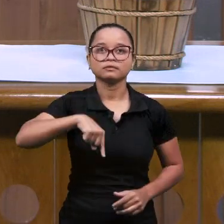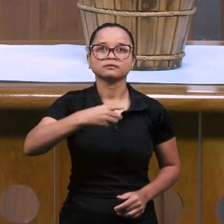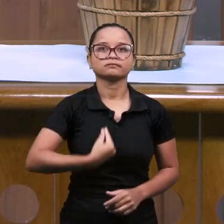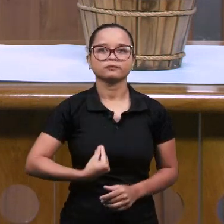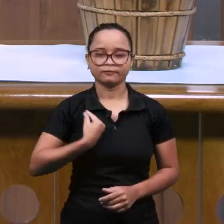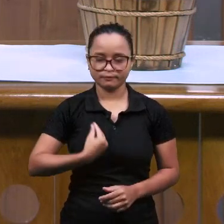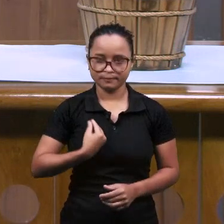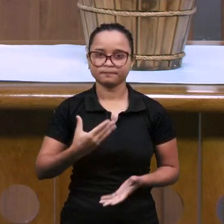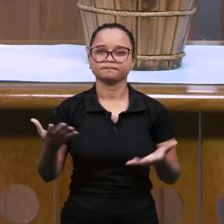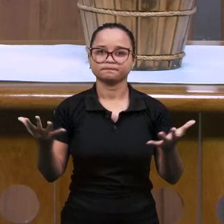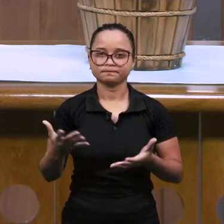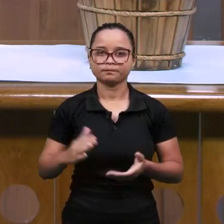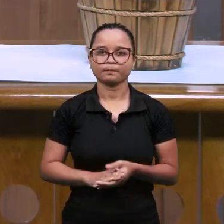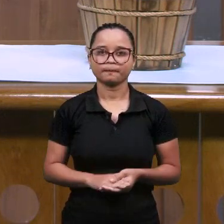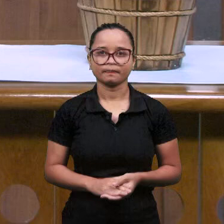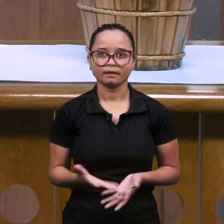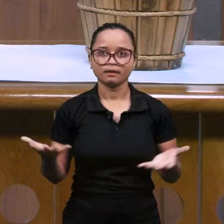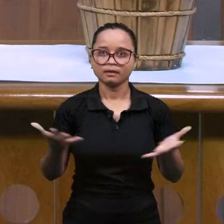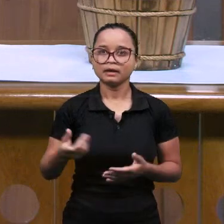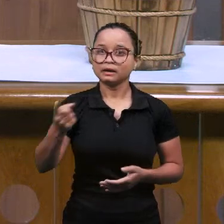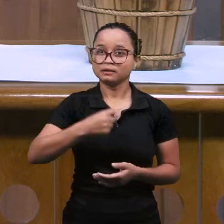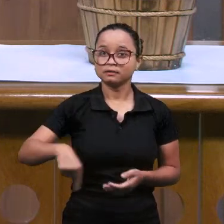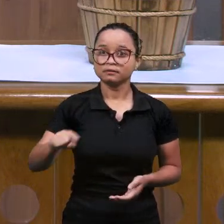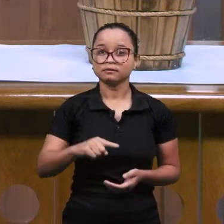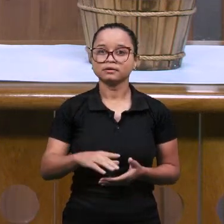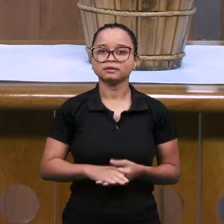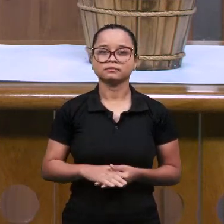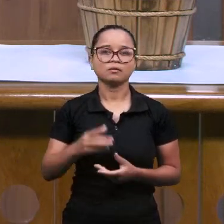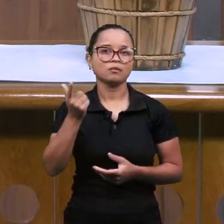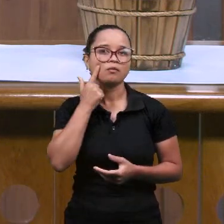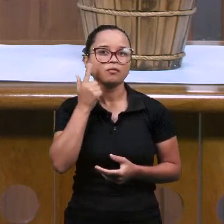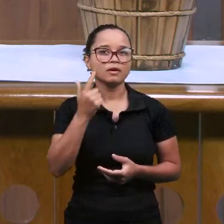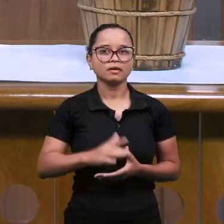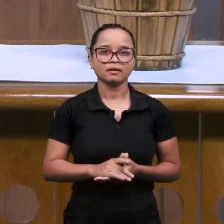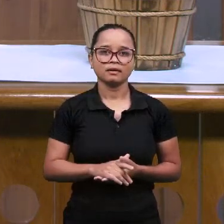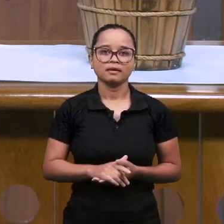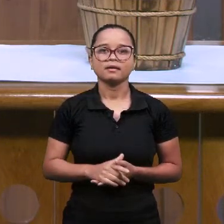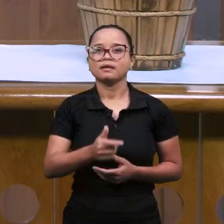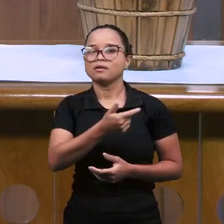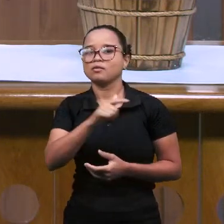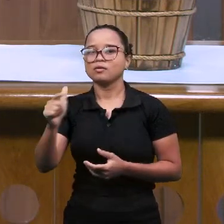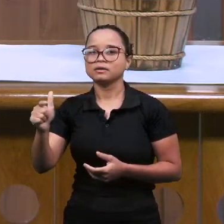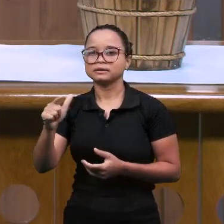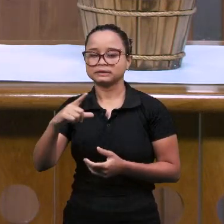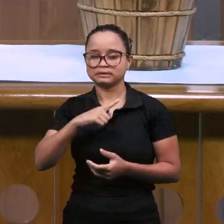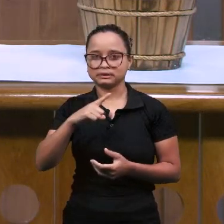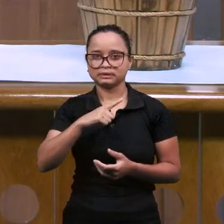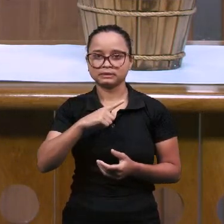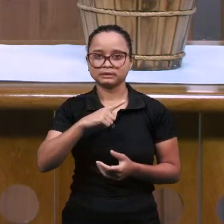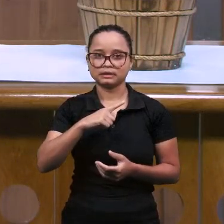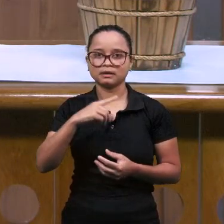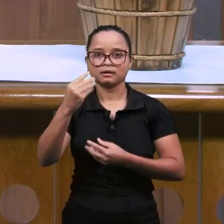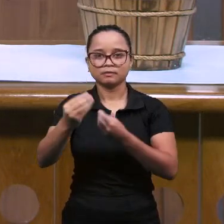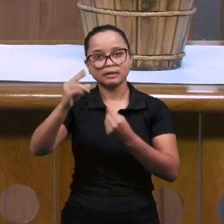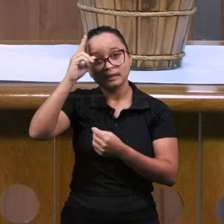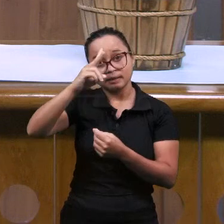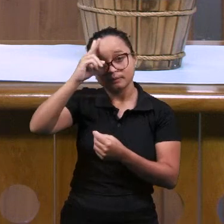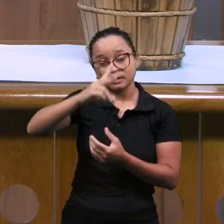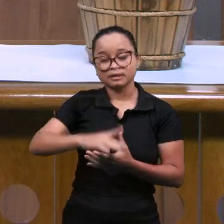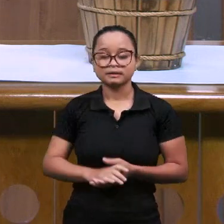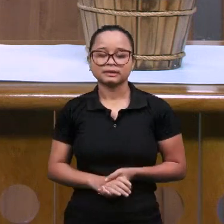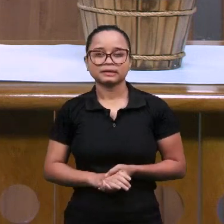Je ne vais pas me rester trop ici. Et donc, les données